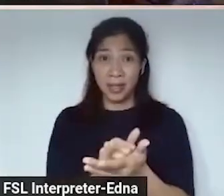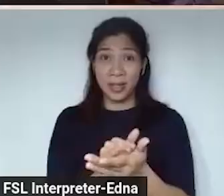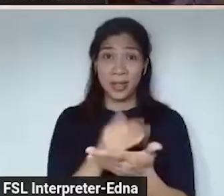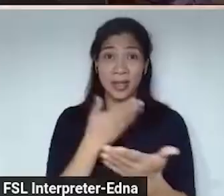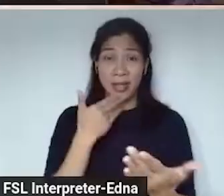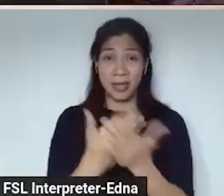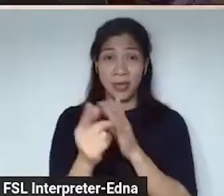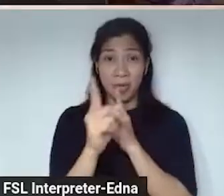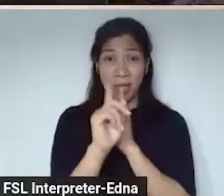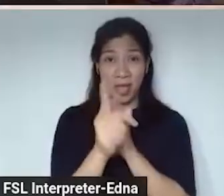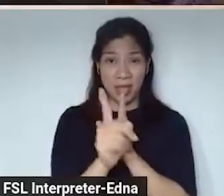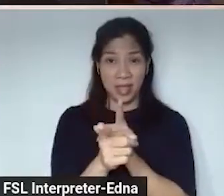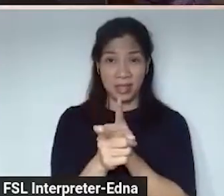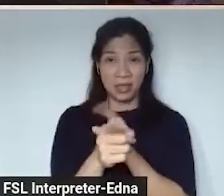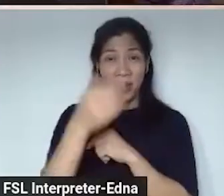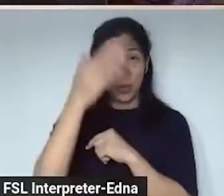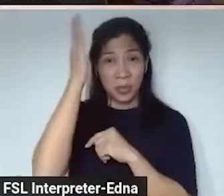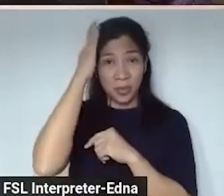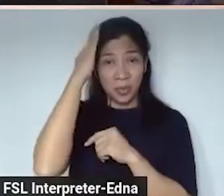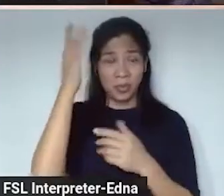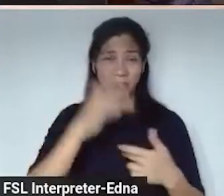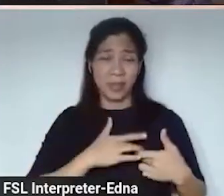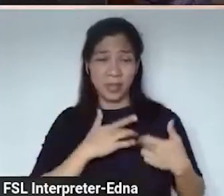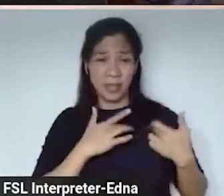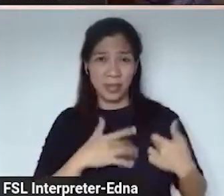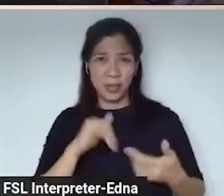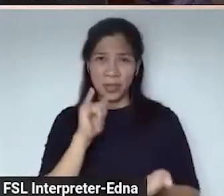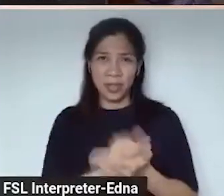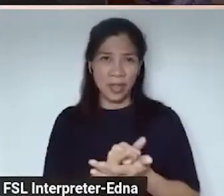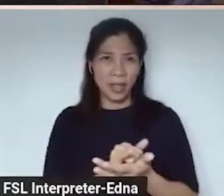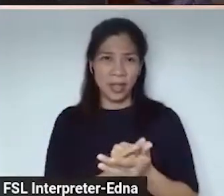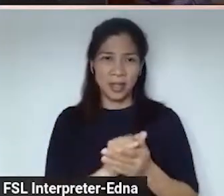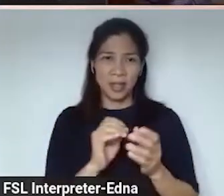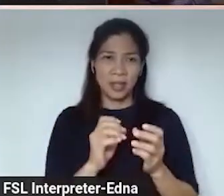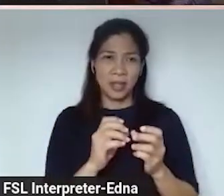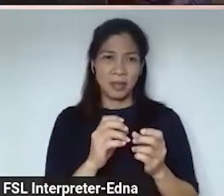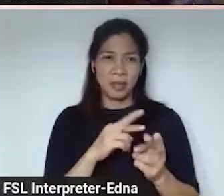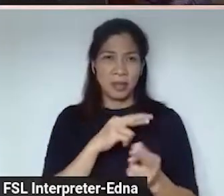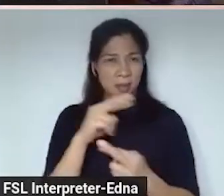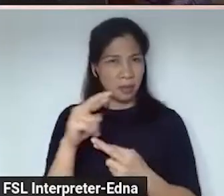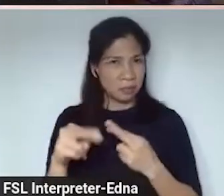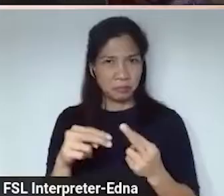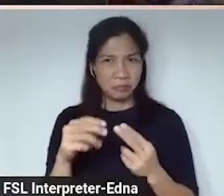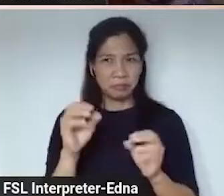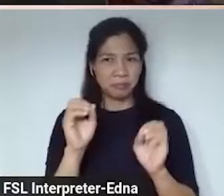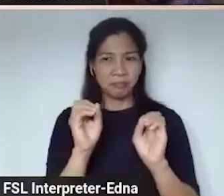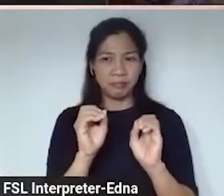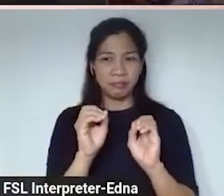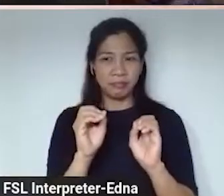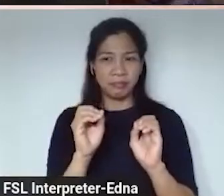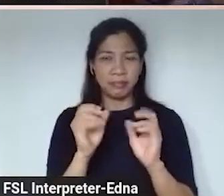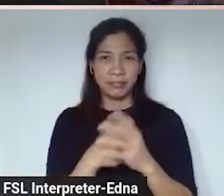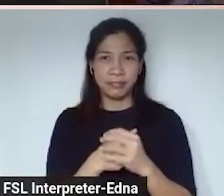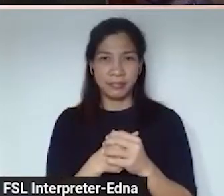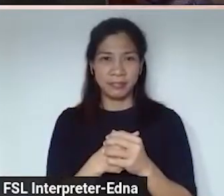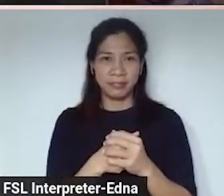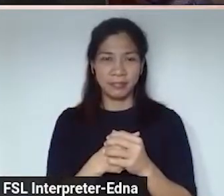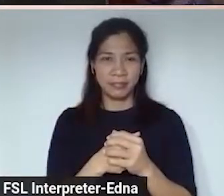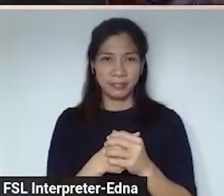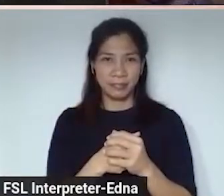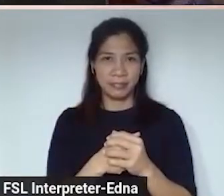mo, wala kang pagsisisi, no? Hindi mo rin tinignan sa ganung aspeto na ganun,